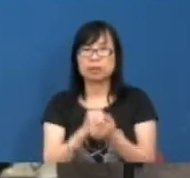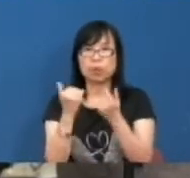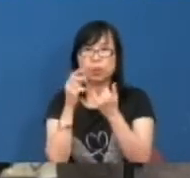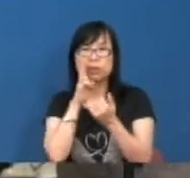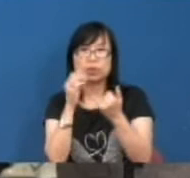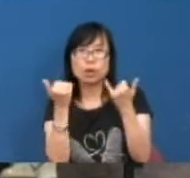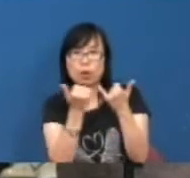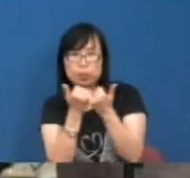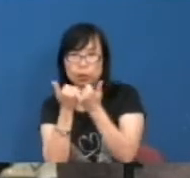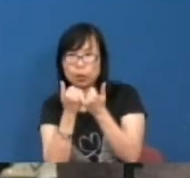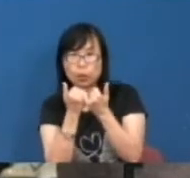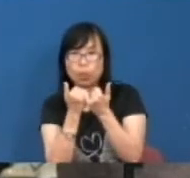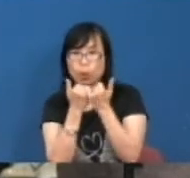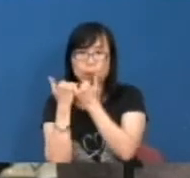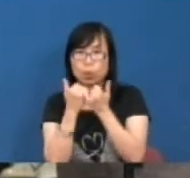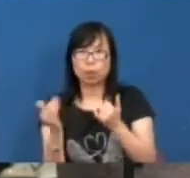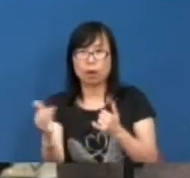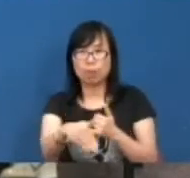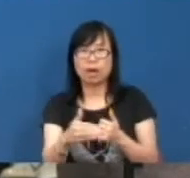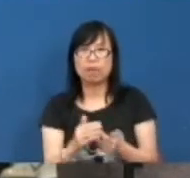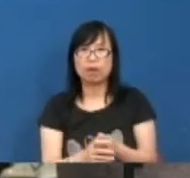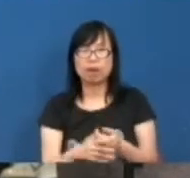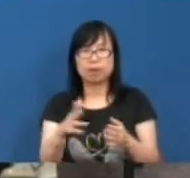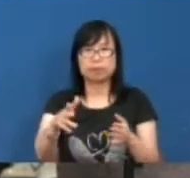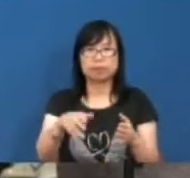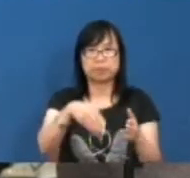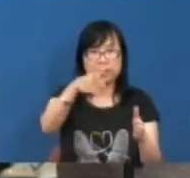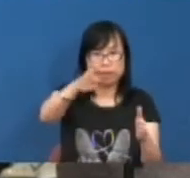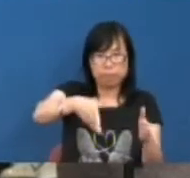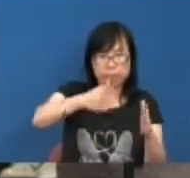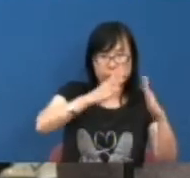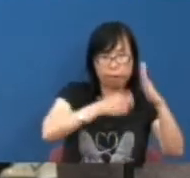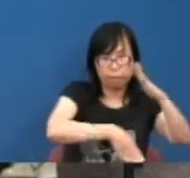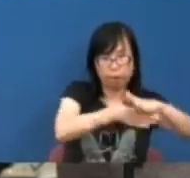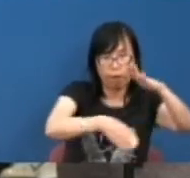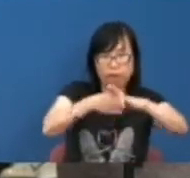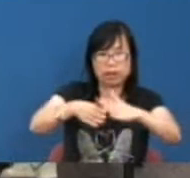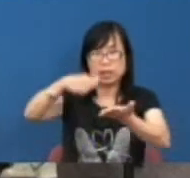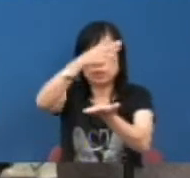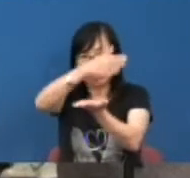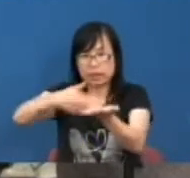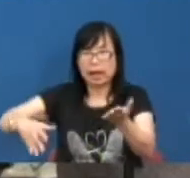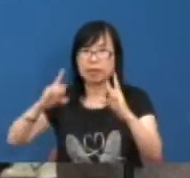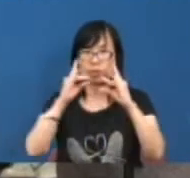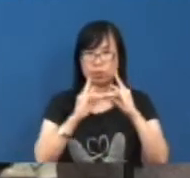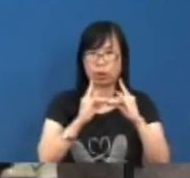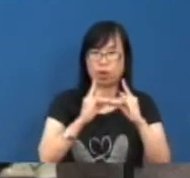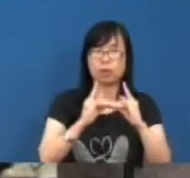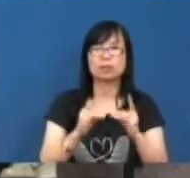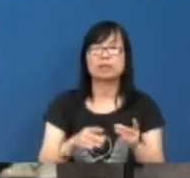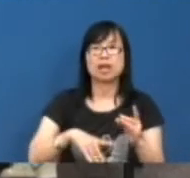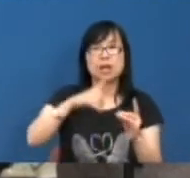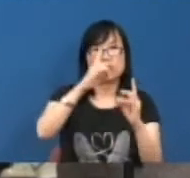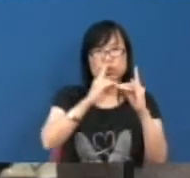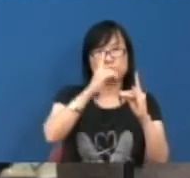一間房，跟住咧就間啲牀位出嚟，咁咧就間三個牀位咁樣上下